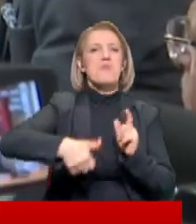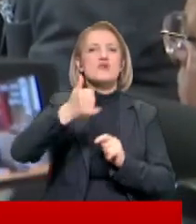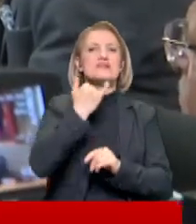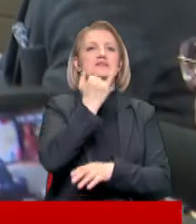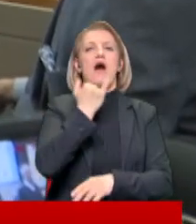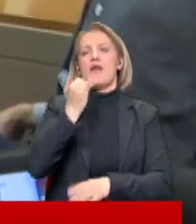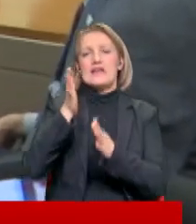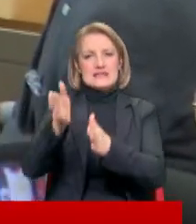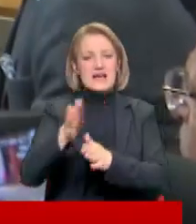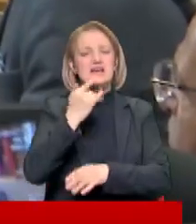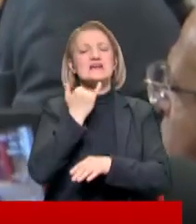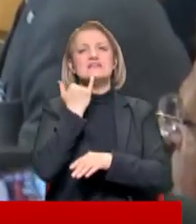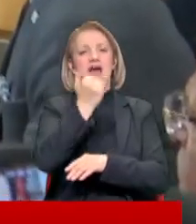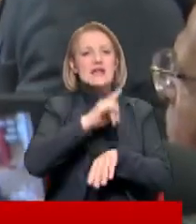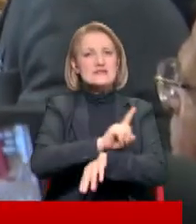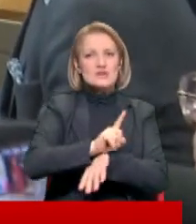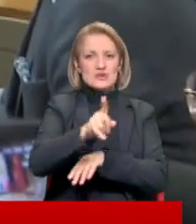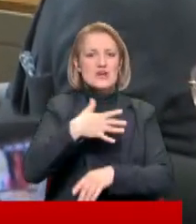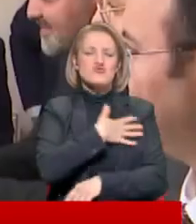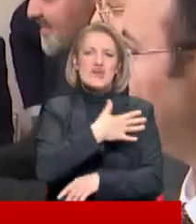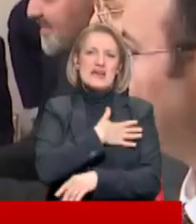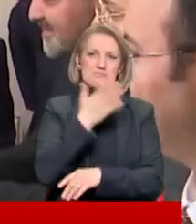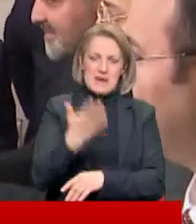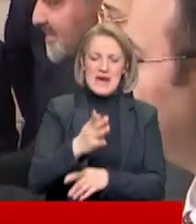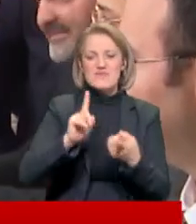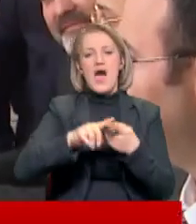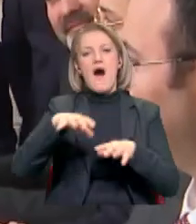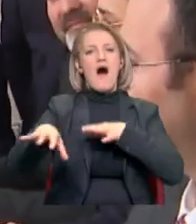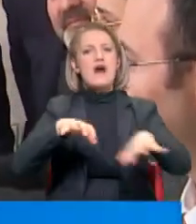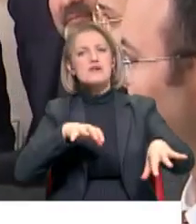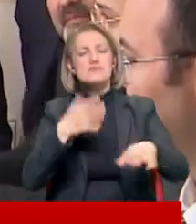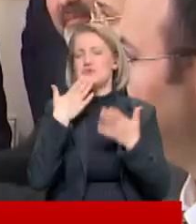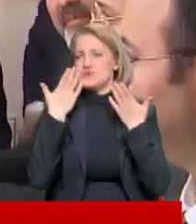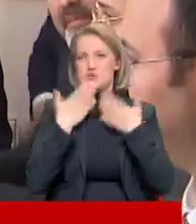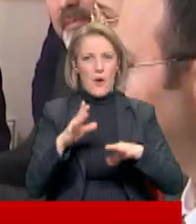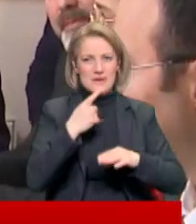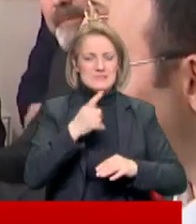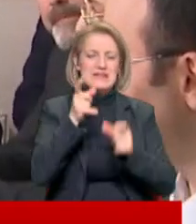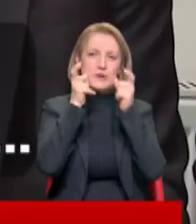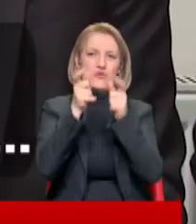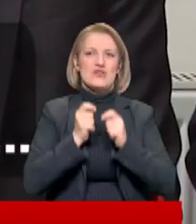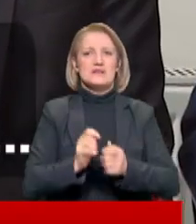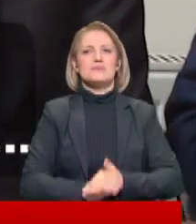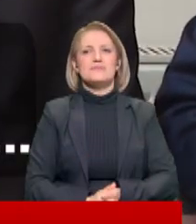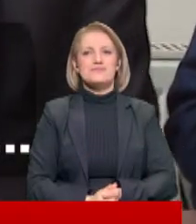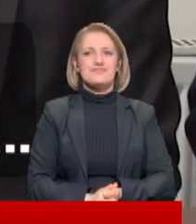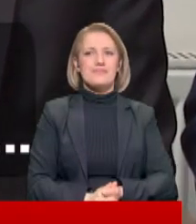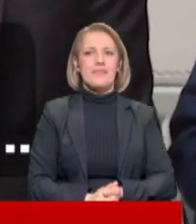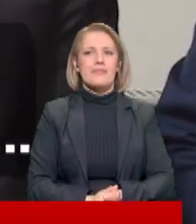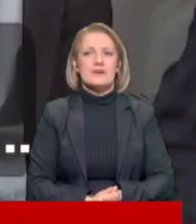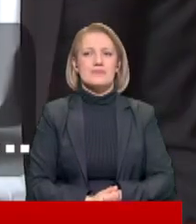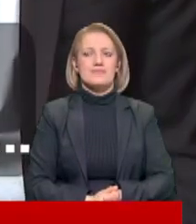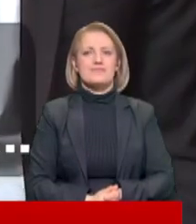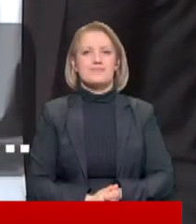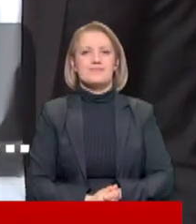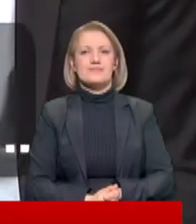etti. Ziyaretleri sırasında CHP övgüsü ve ayrımız gayrımız yok vurgusu dikkat çekti. Cumhuriyet Halk Partisi köklü bir